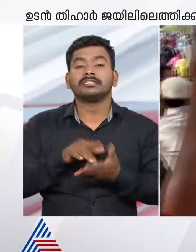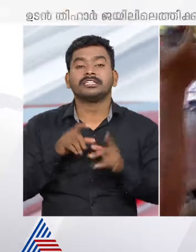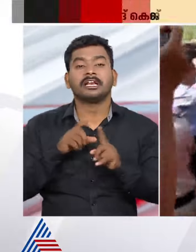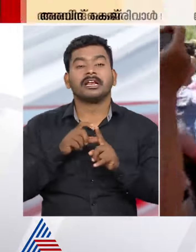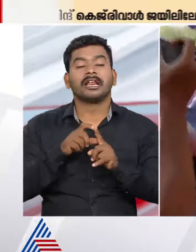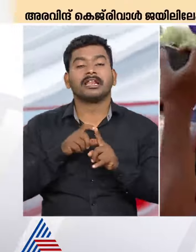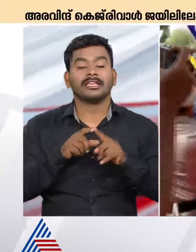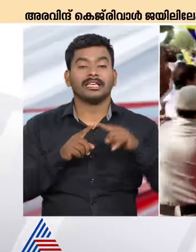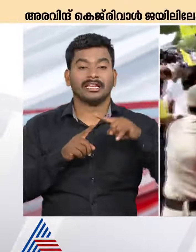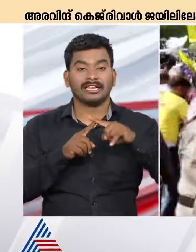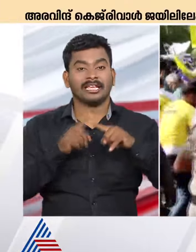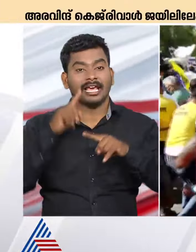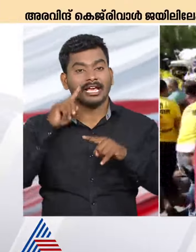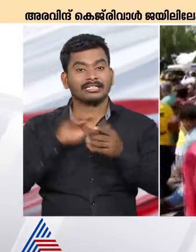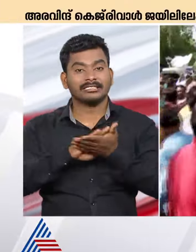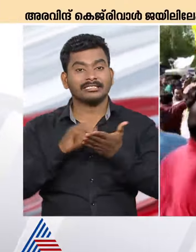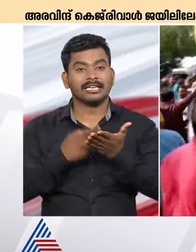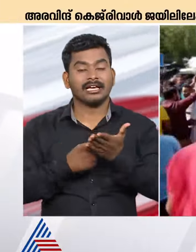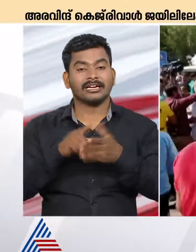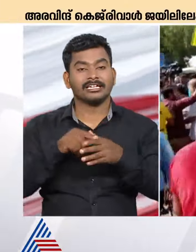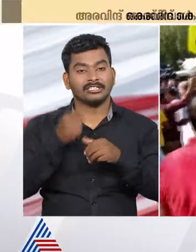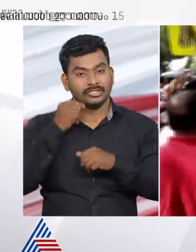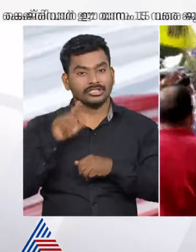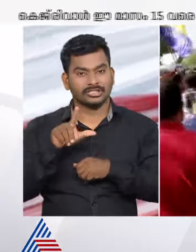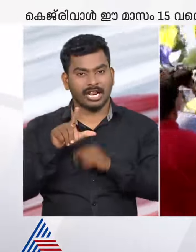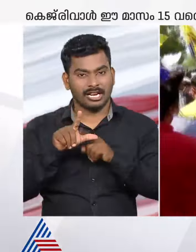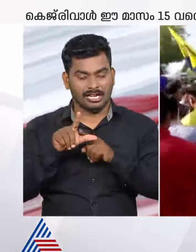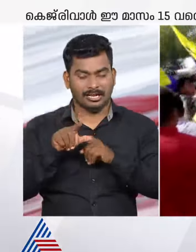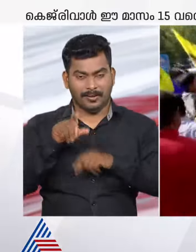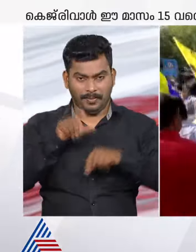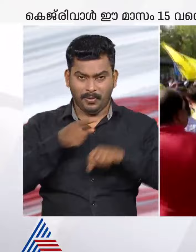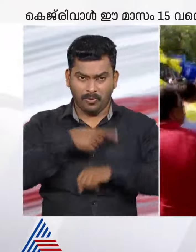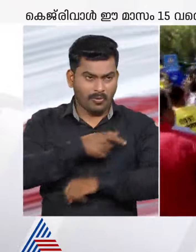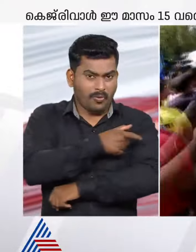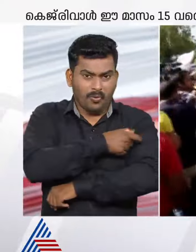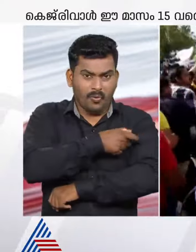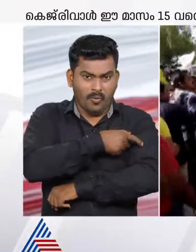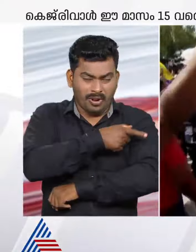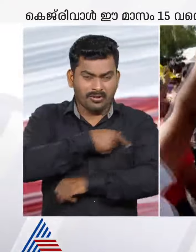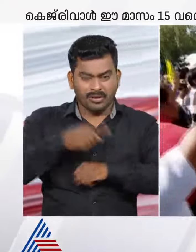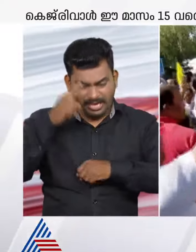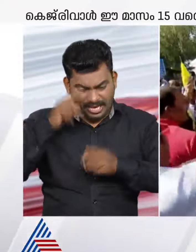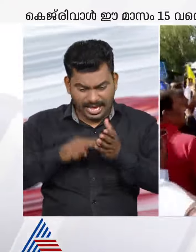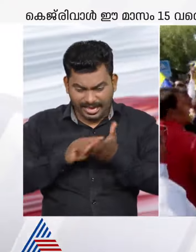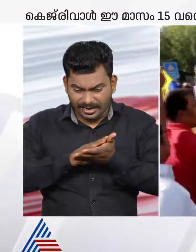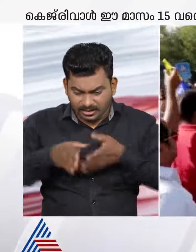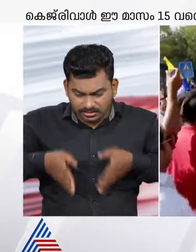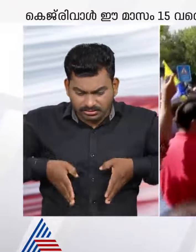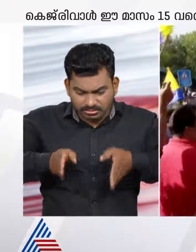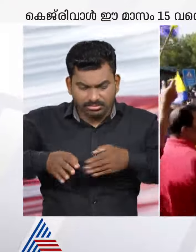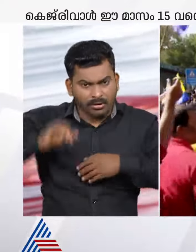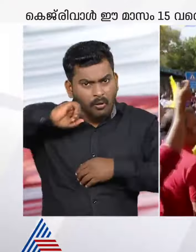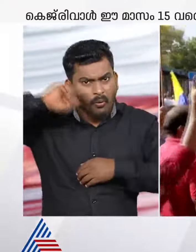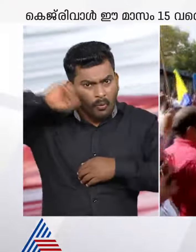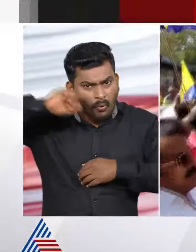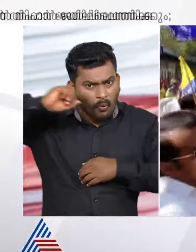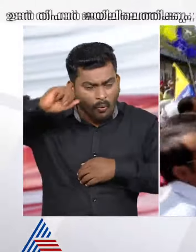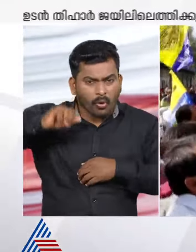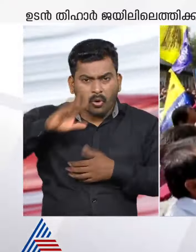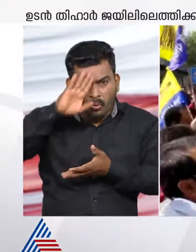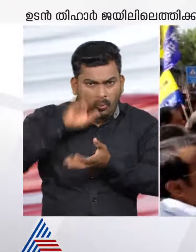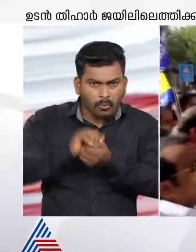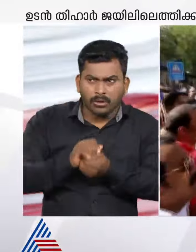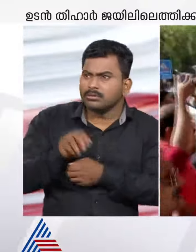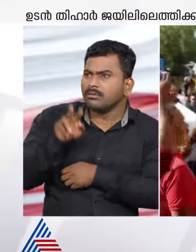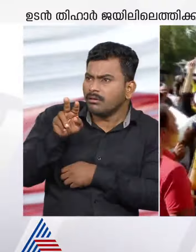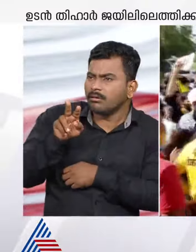രംഗങ്ങളാണ് തീഹാർ ജയിലിന് മുൻപിൽ കാണാൻ കഴിയുന്നത്. പ്രവർത്തകരെയെല്ലാം വാഹനങ്ങൾ തടഞ്ഞ ദേശീയപാത കയ്യേറി ഇവിടെ പ്രതിഷേധിച്ച് പ്രവർത്തകരും പോലീസും തമ്മിൽ വലിയ കയ്യേറ്റം